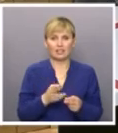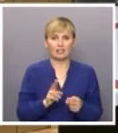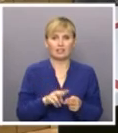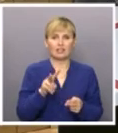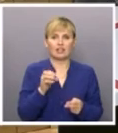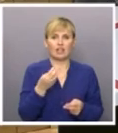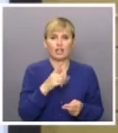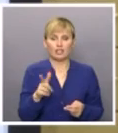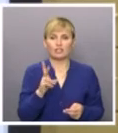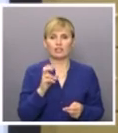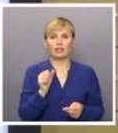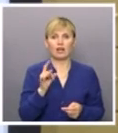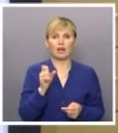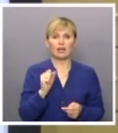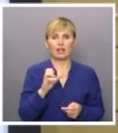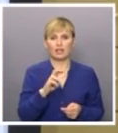карась,